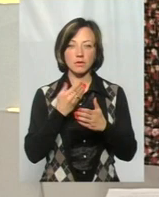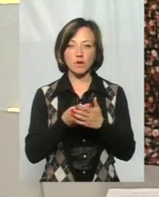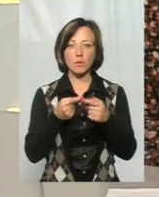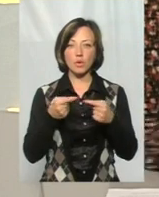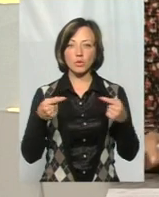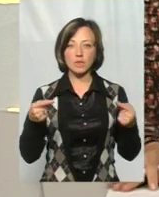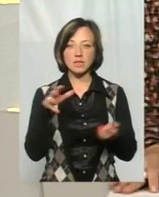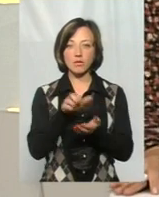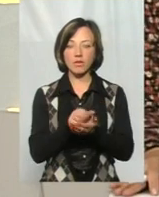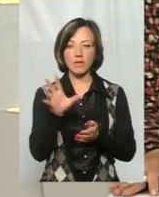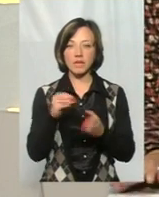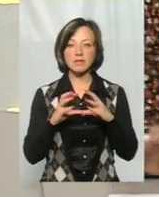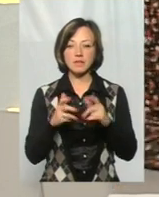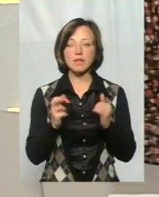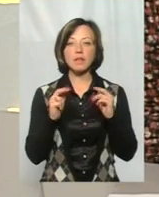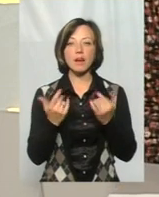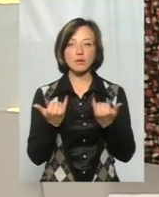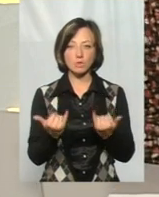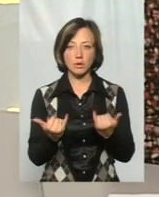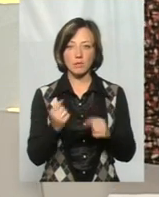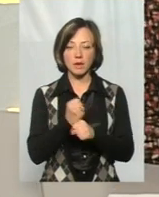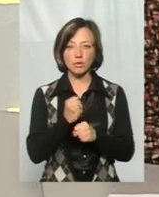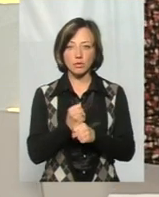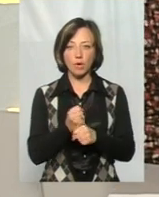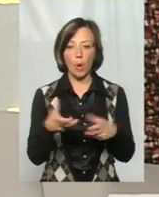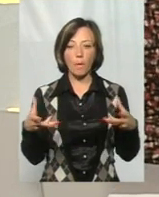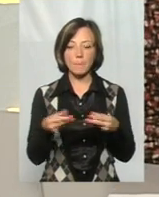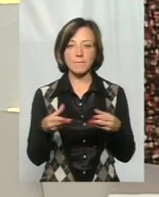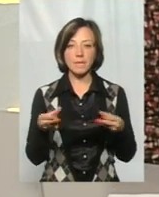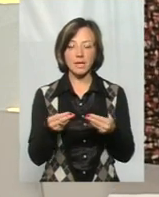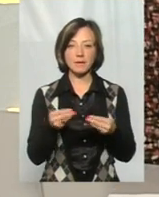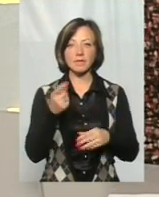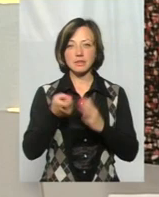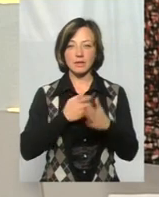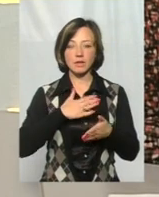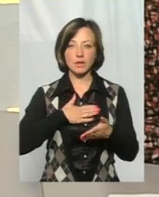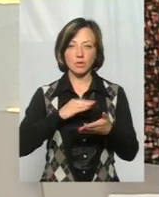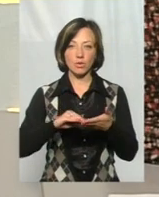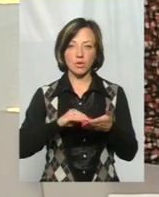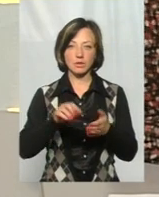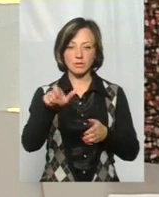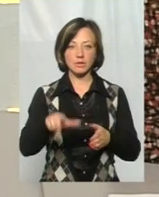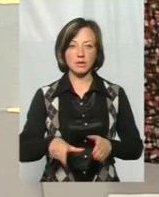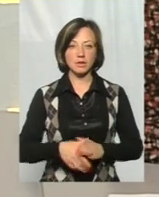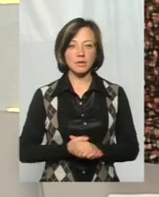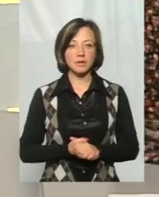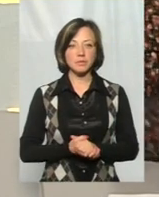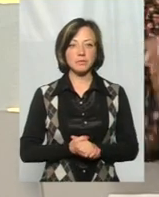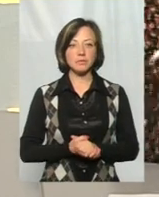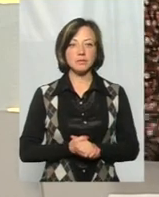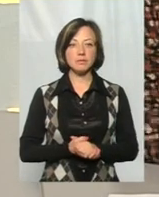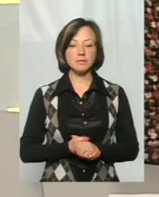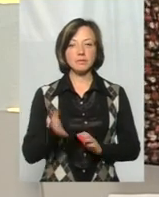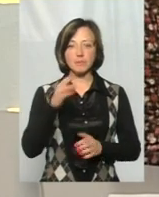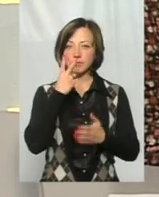майже весь світ. Як на сьогодні працює кооператив? Дізнавалась моя колега Олена Каменяш.